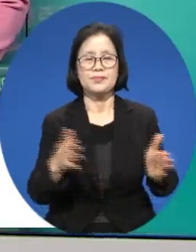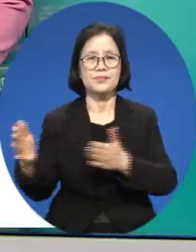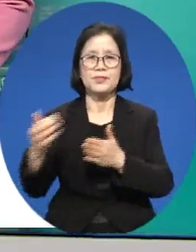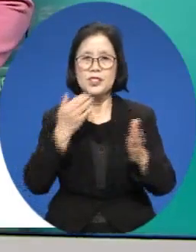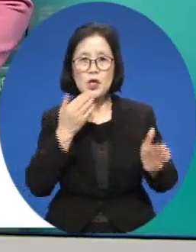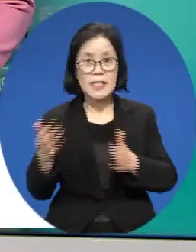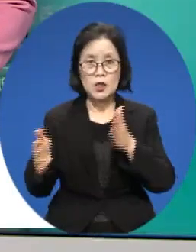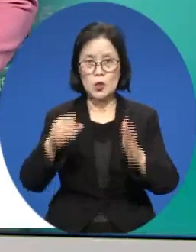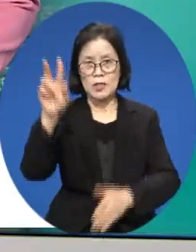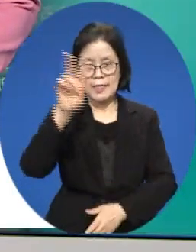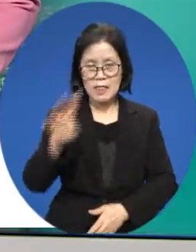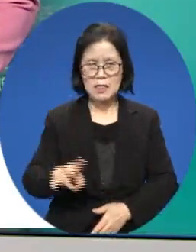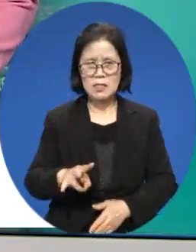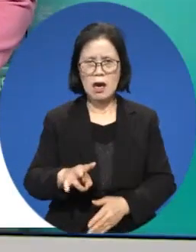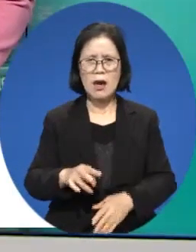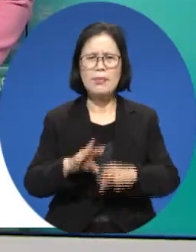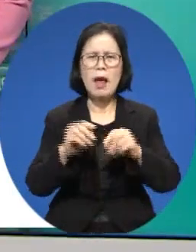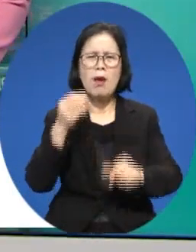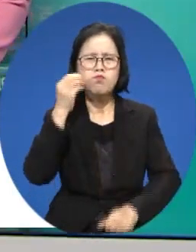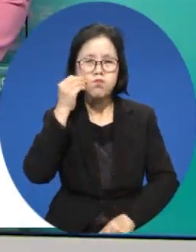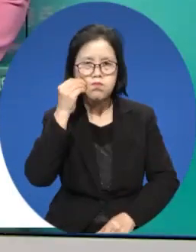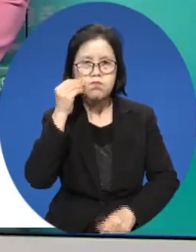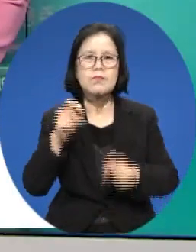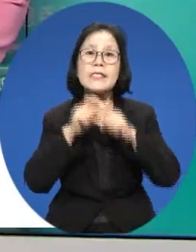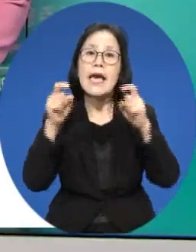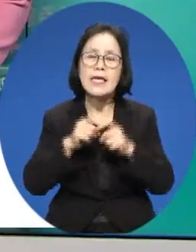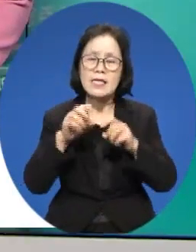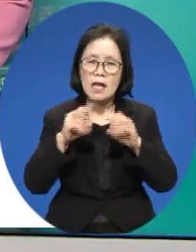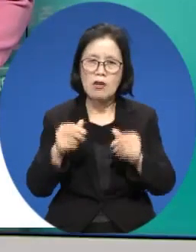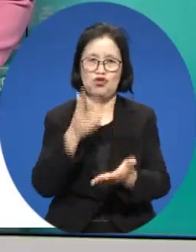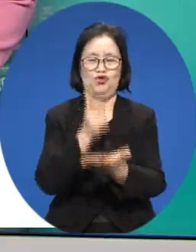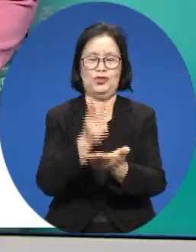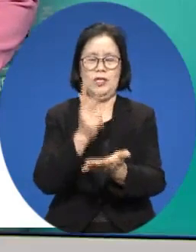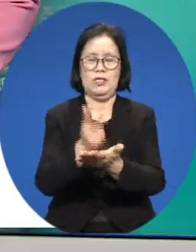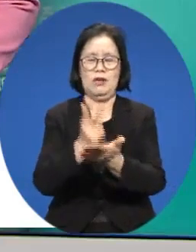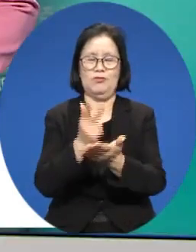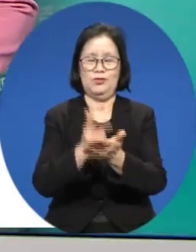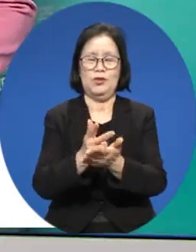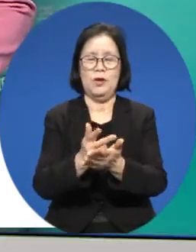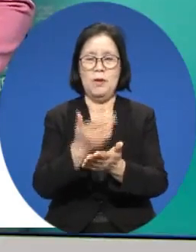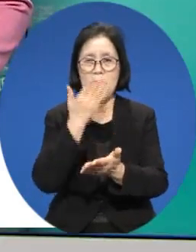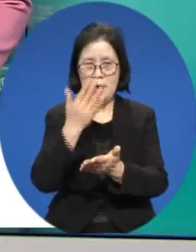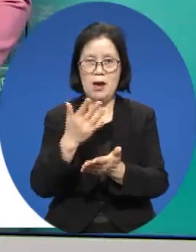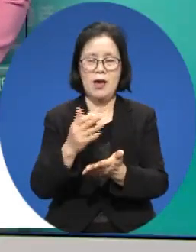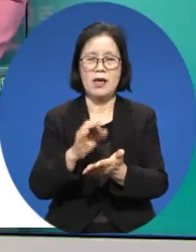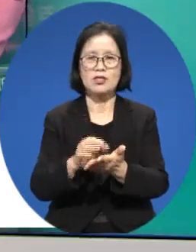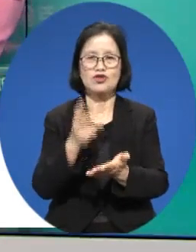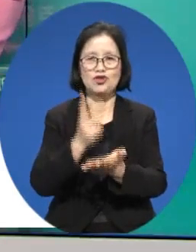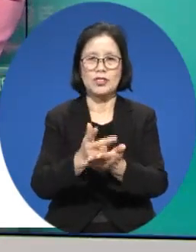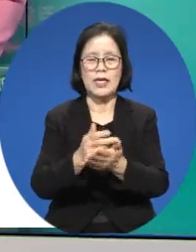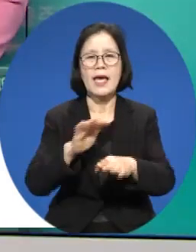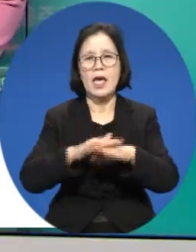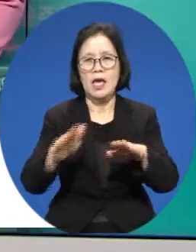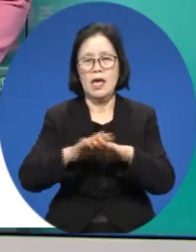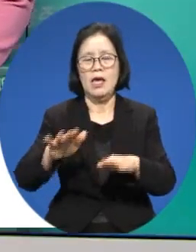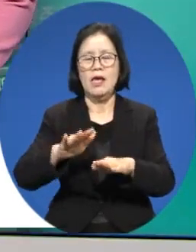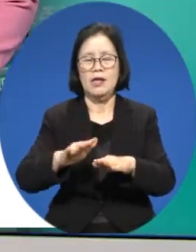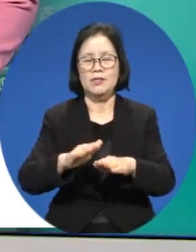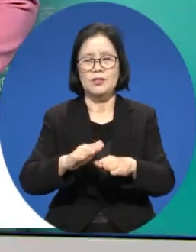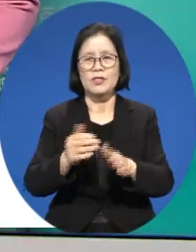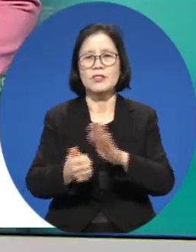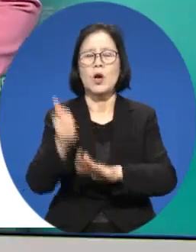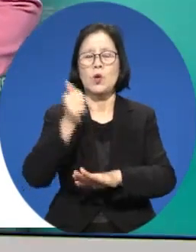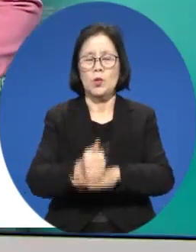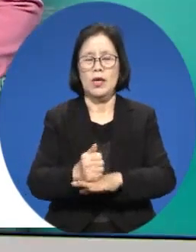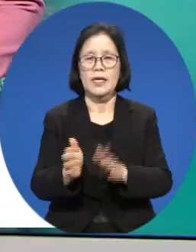경기도 수영 씨가 사용하지 않는 개인 땅을 주차장으로 쓸 수 있도록 해 주차난 해소에 성과를 거두고 있습니다 시민